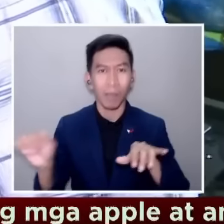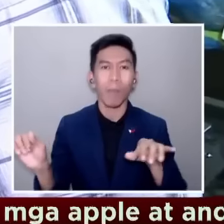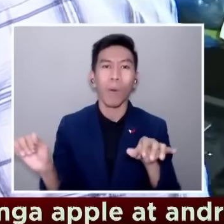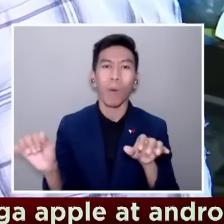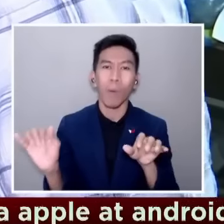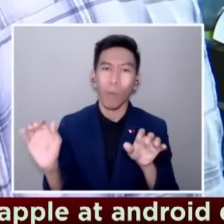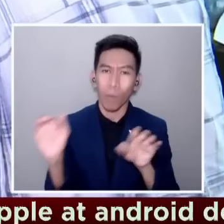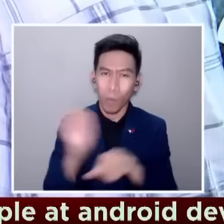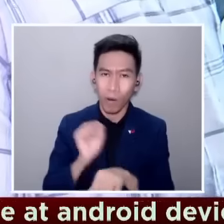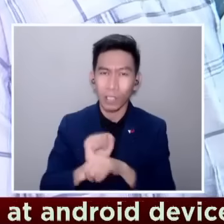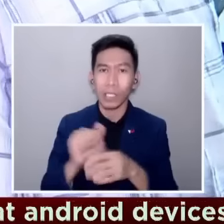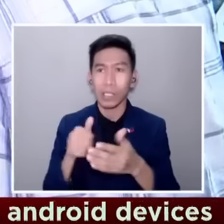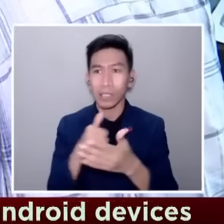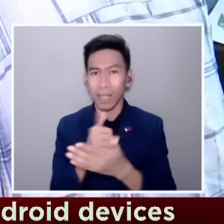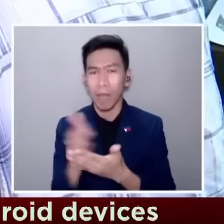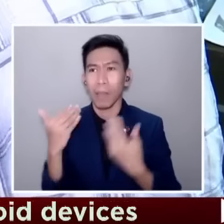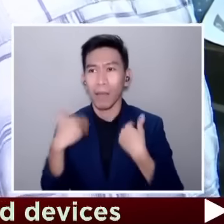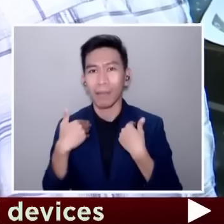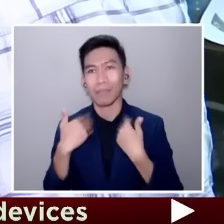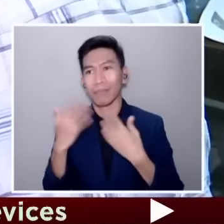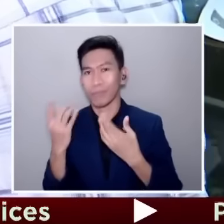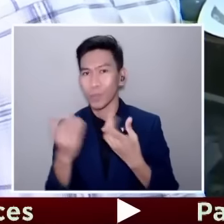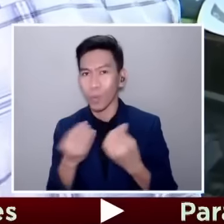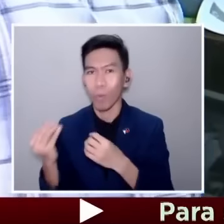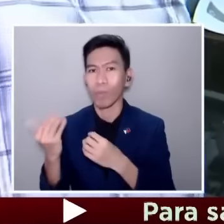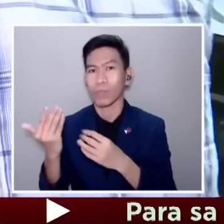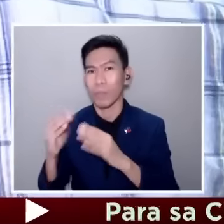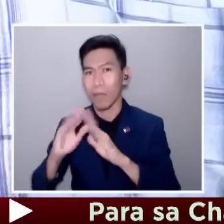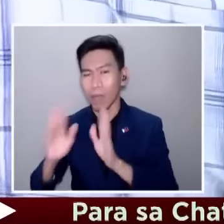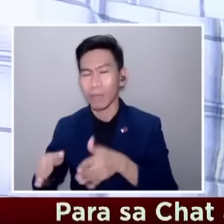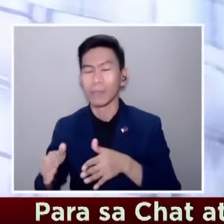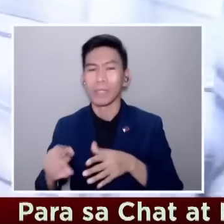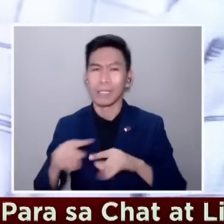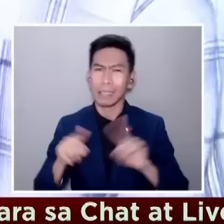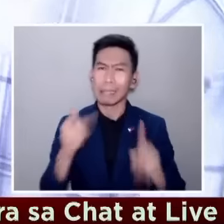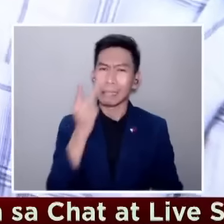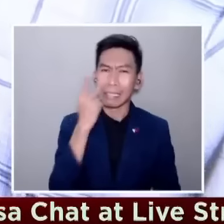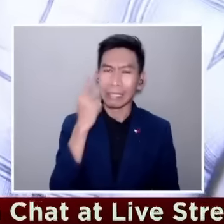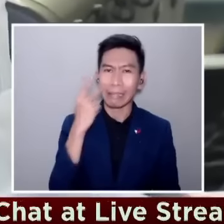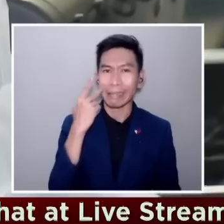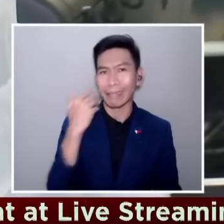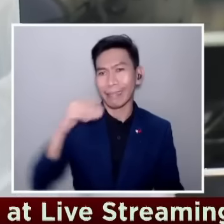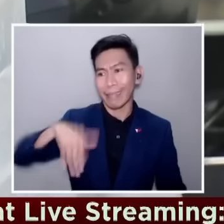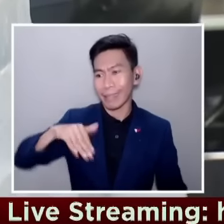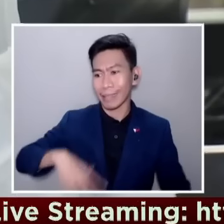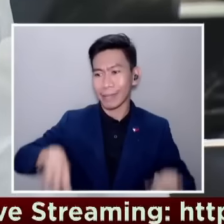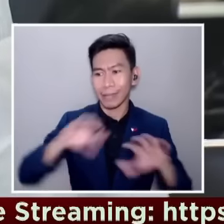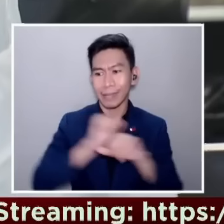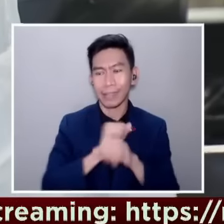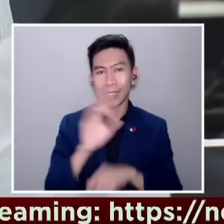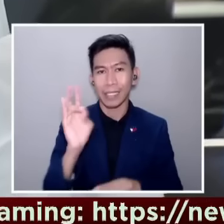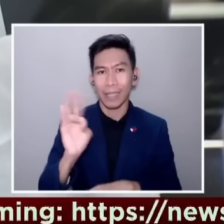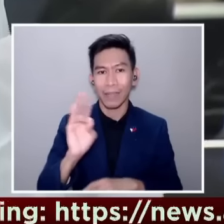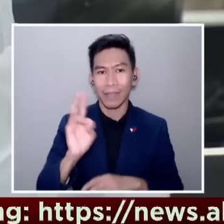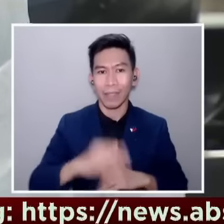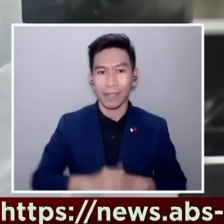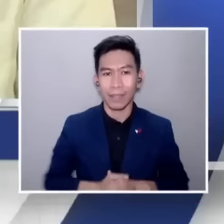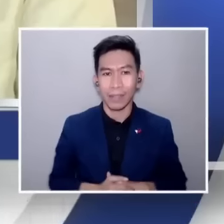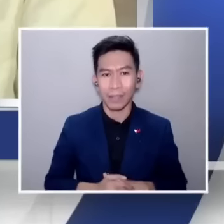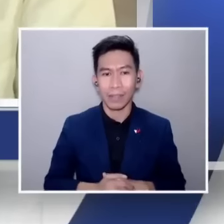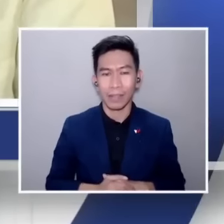sila. Tingnan po natin, total, hindi pa naman po tapos sa eksakto 7:00 ng gabi. Siguro mensahe nyo lang po dun sa mga